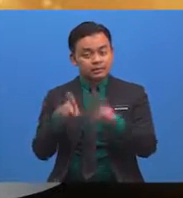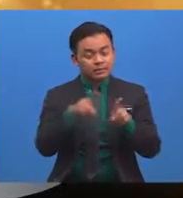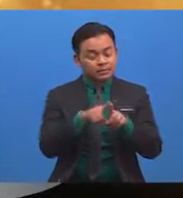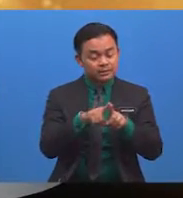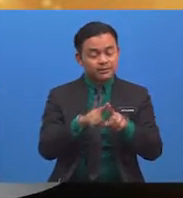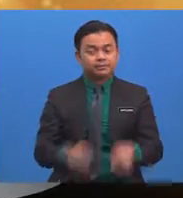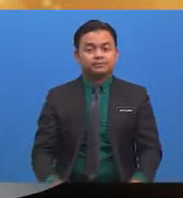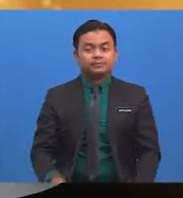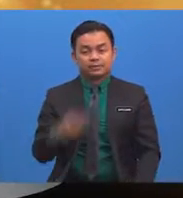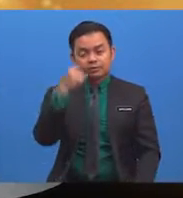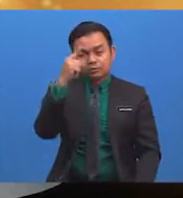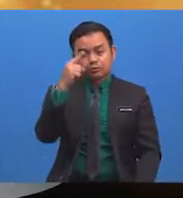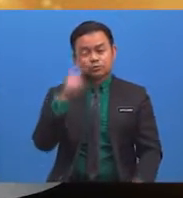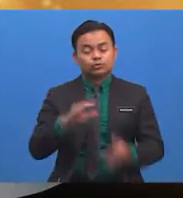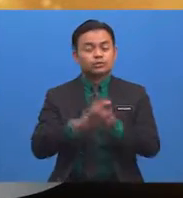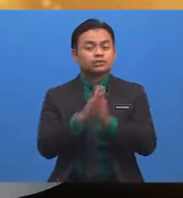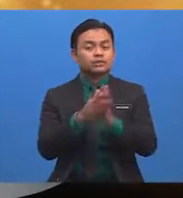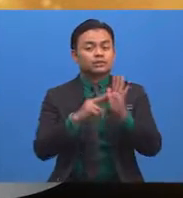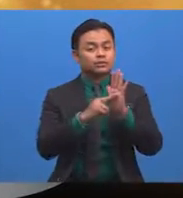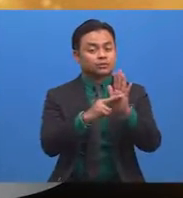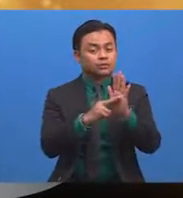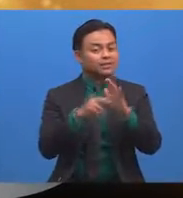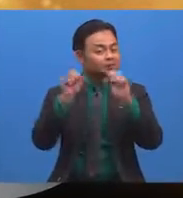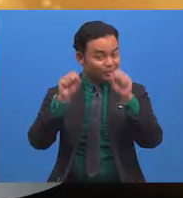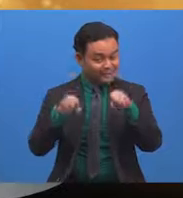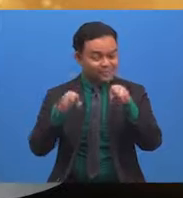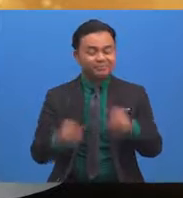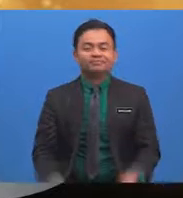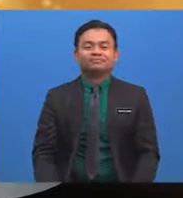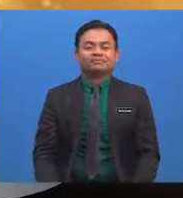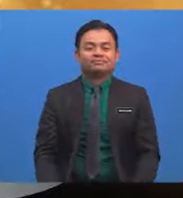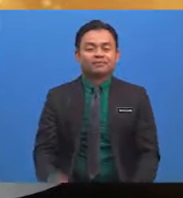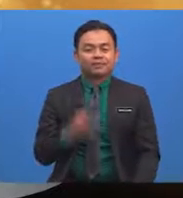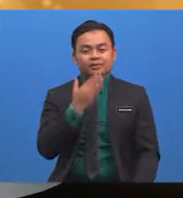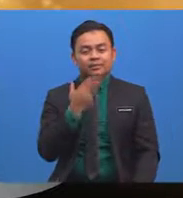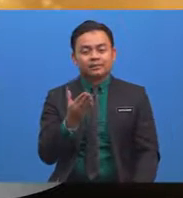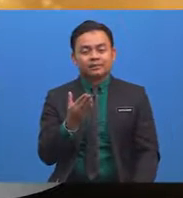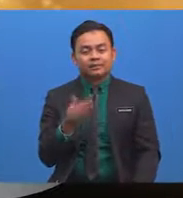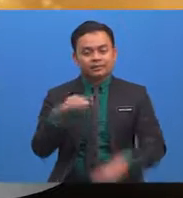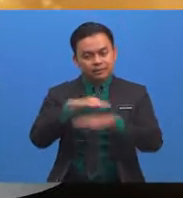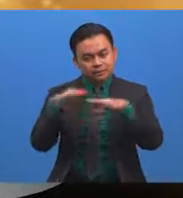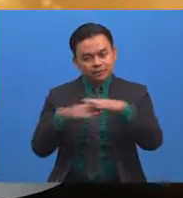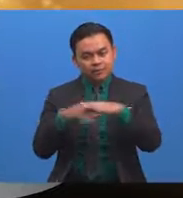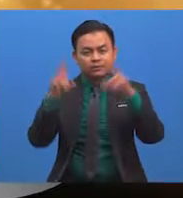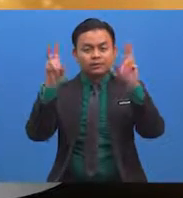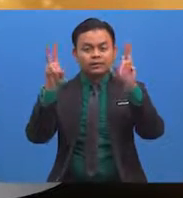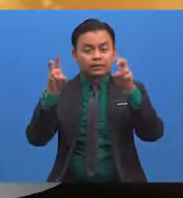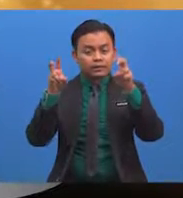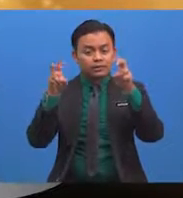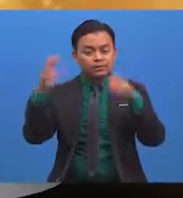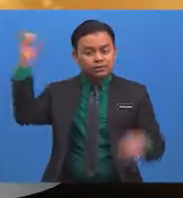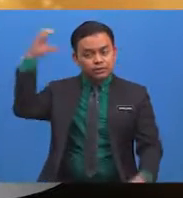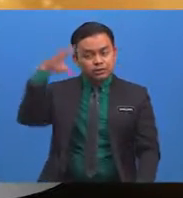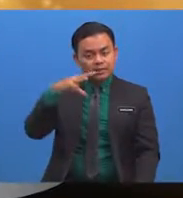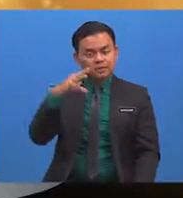dijadikan sebagai rujukan. Boleh kan? Baik. Di bawah tajuk cahaya,